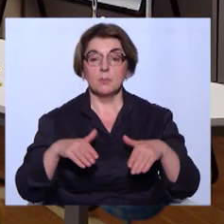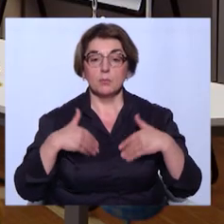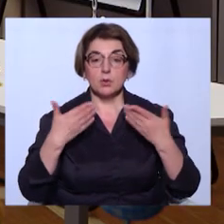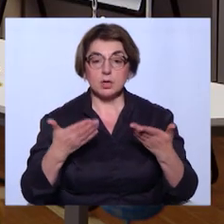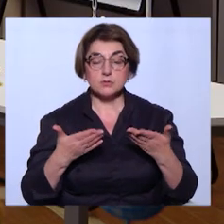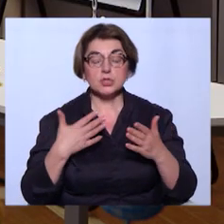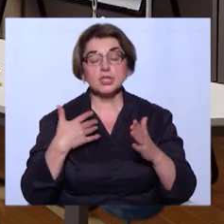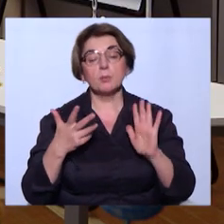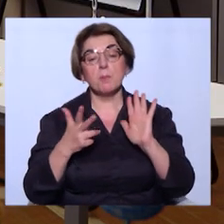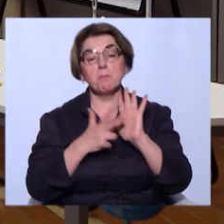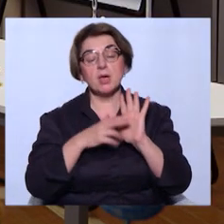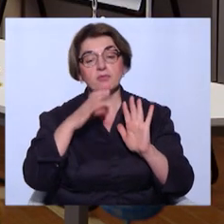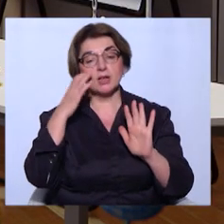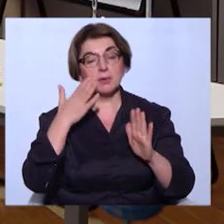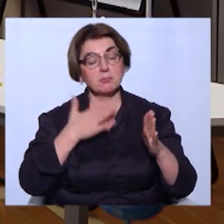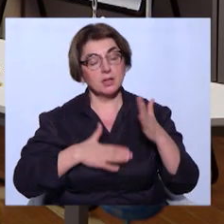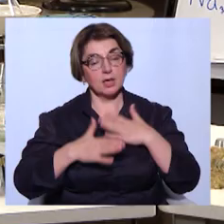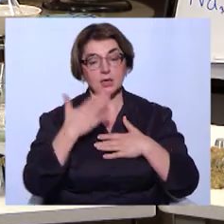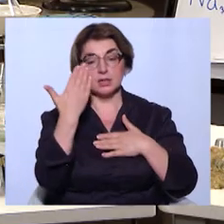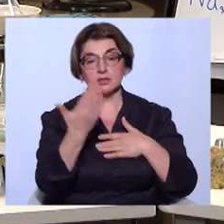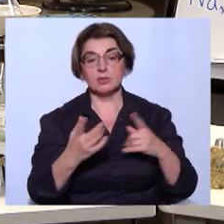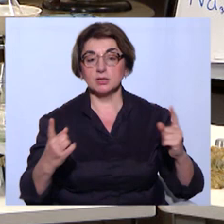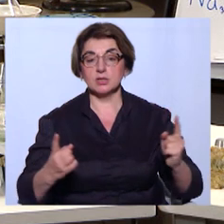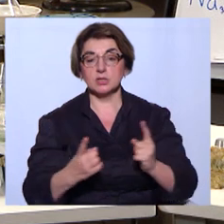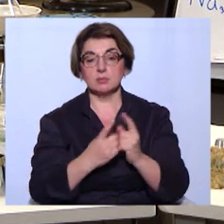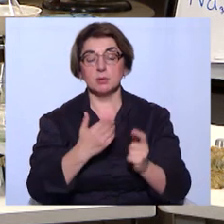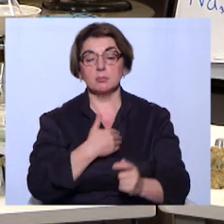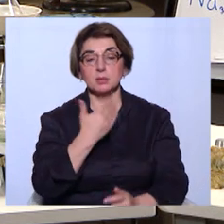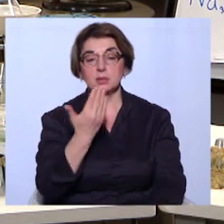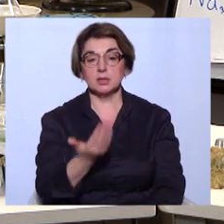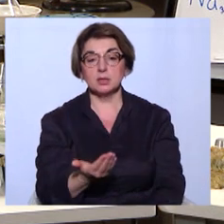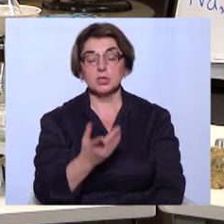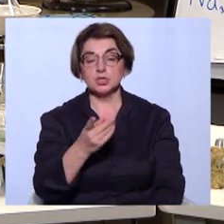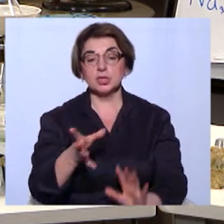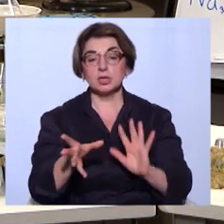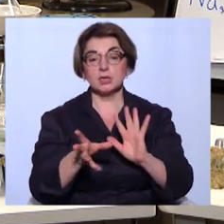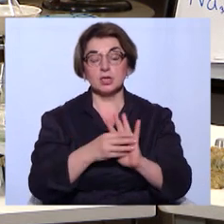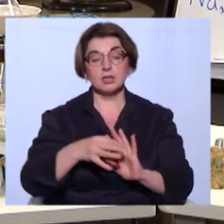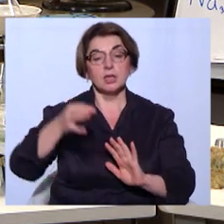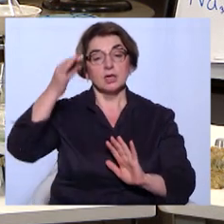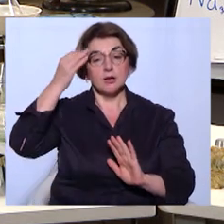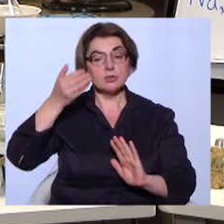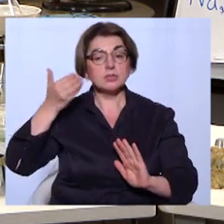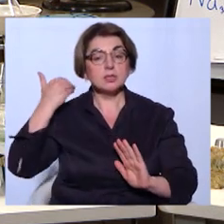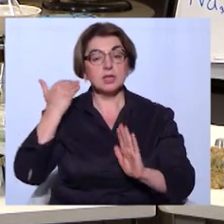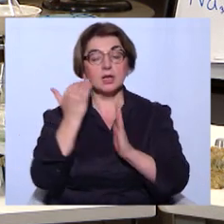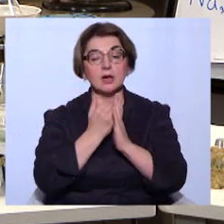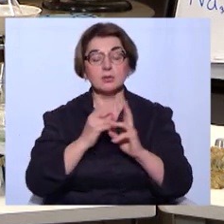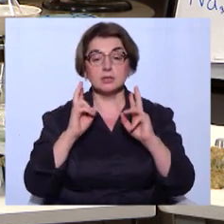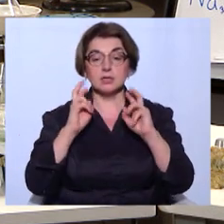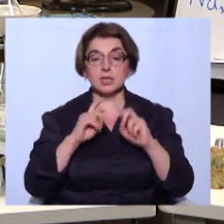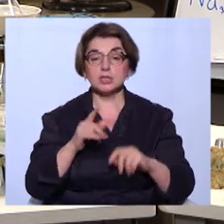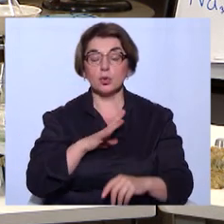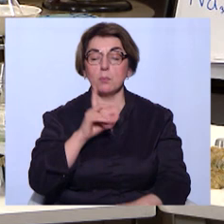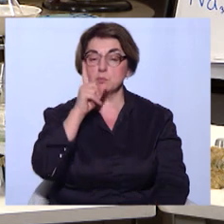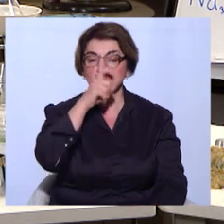მოგესალმებით ჩემო მერვე კლასელებო, მიხარია თქვენთან შეხვედრა და მე მინდა შენთან ერთად გავიხსენო წინა გაკვეთილის თემა. ეს იყო